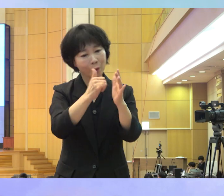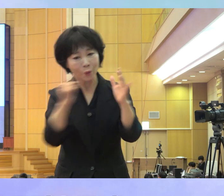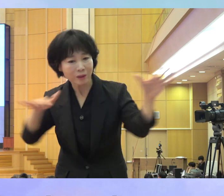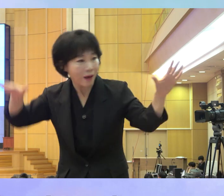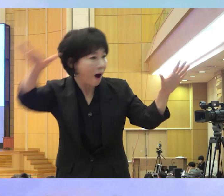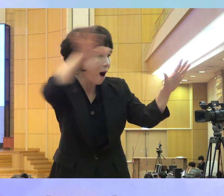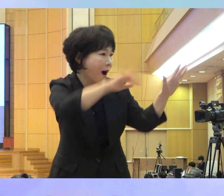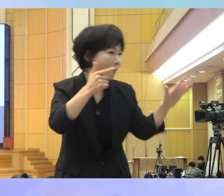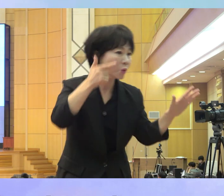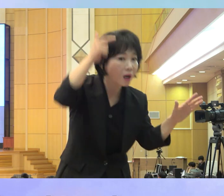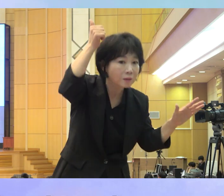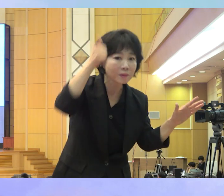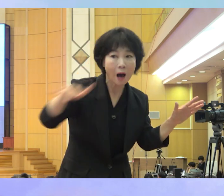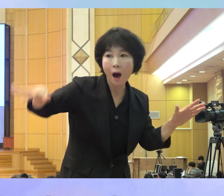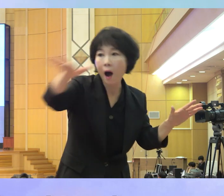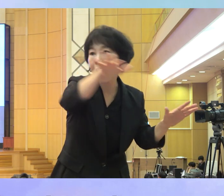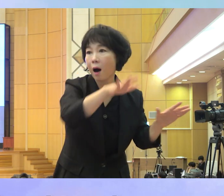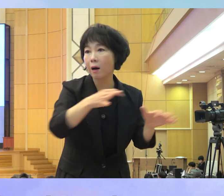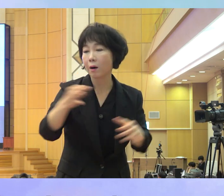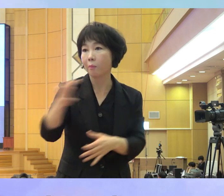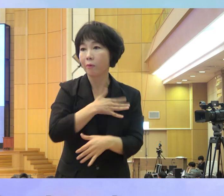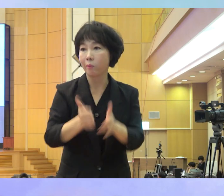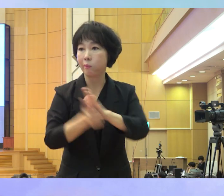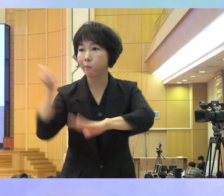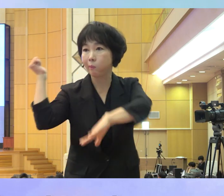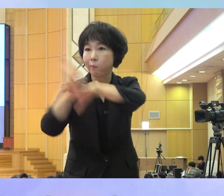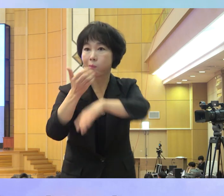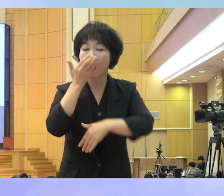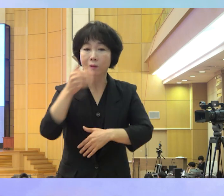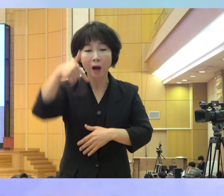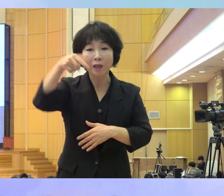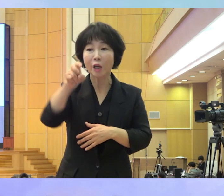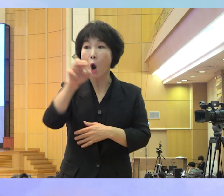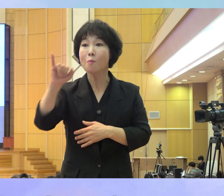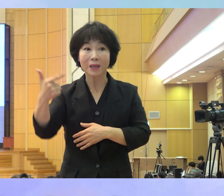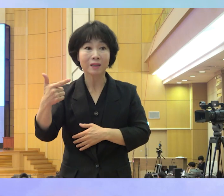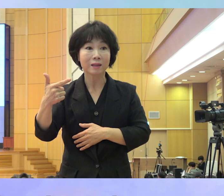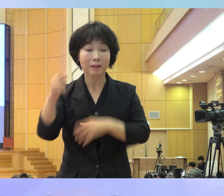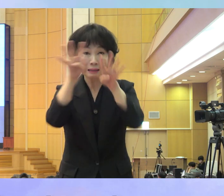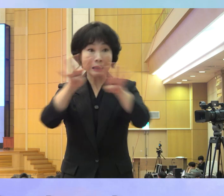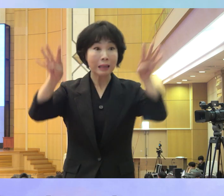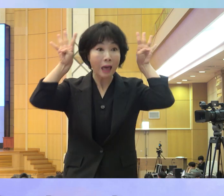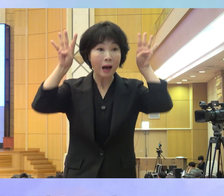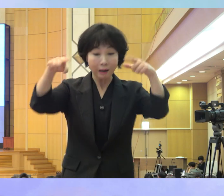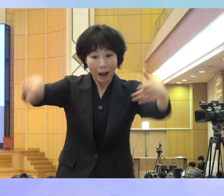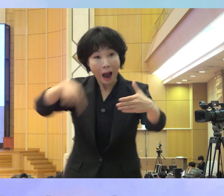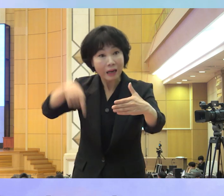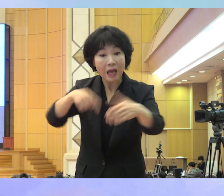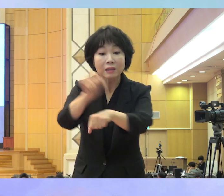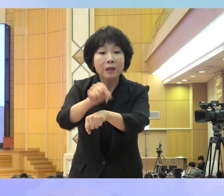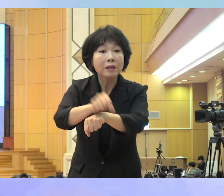그리고 경민대학교 내에 직원이 그 당시에 500명이라고 그랬어요.